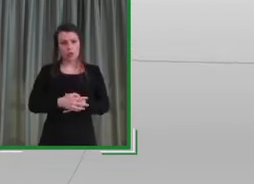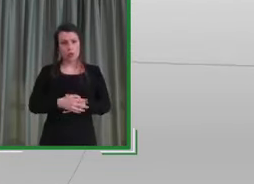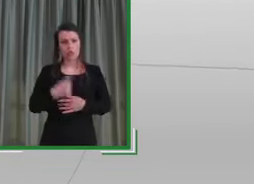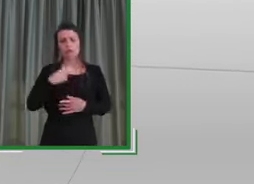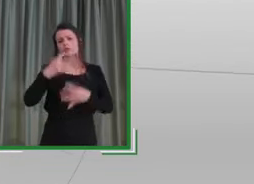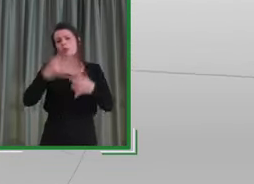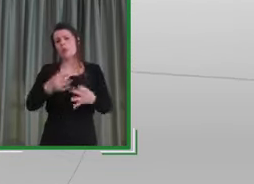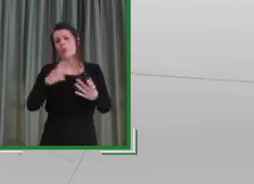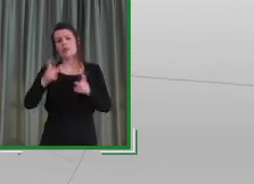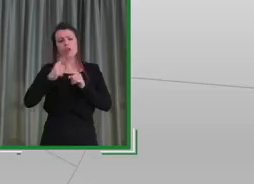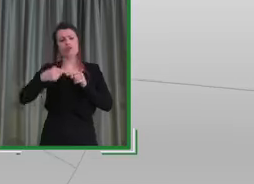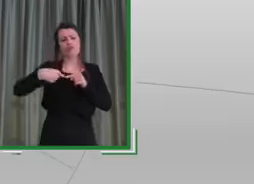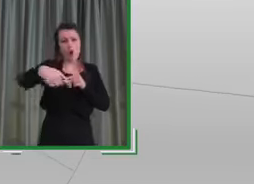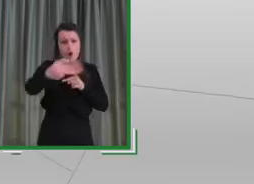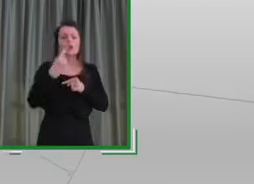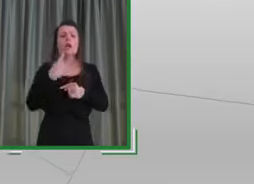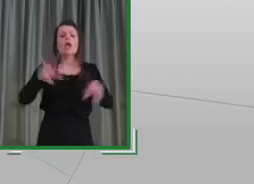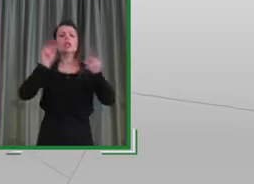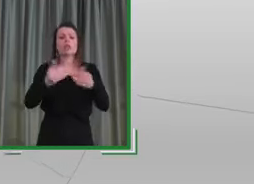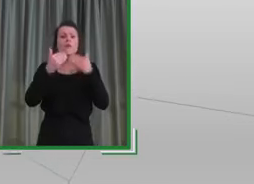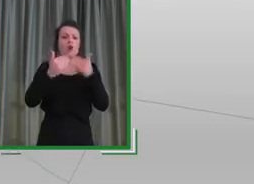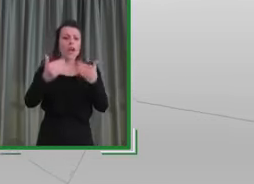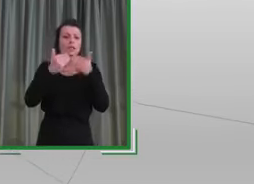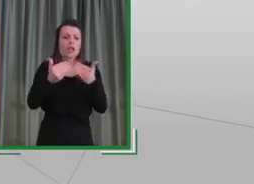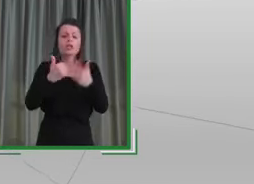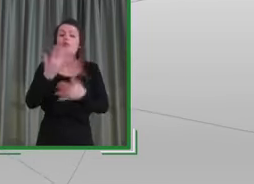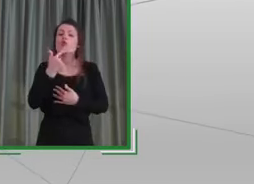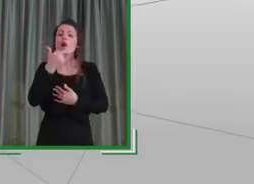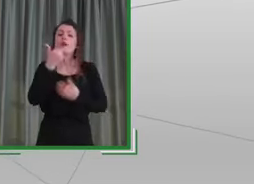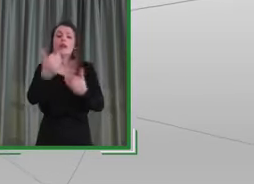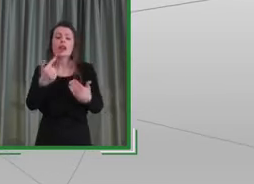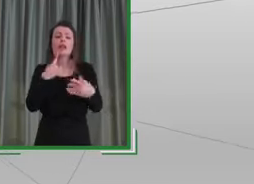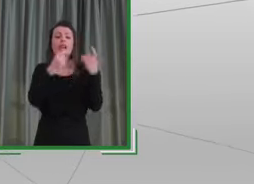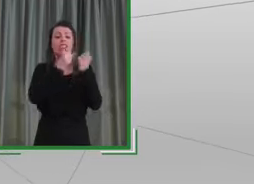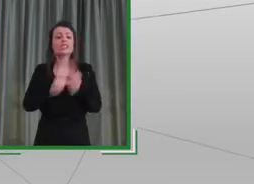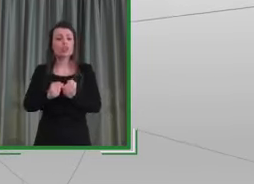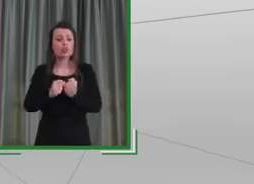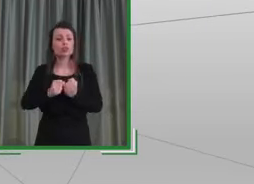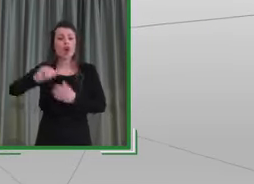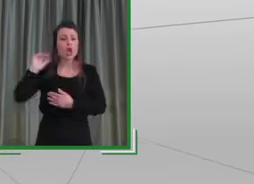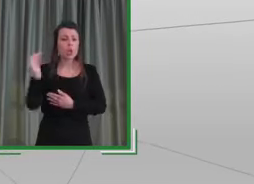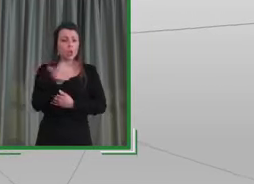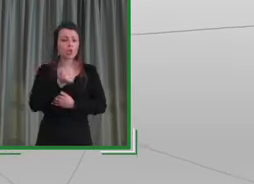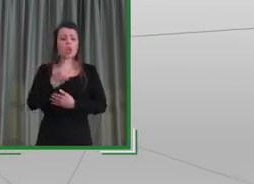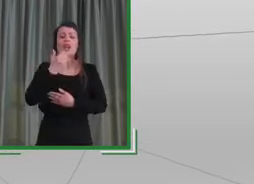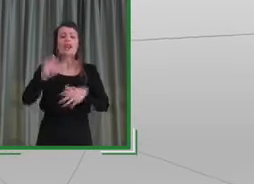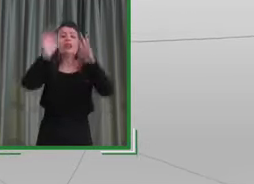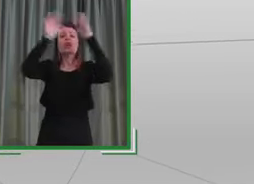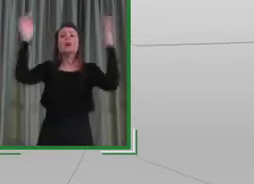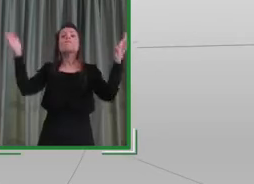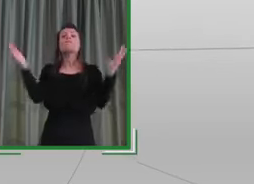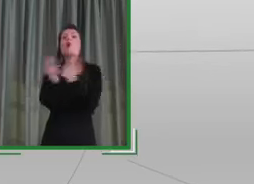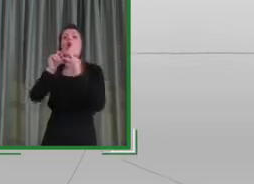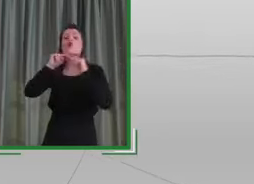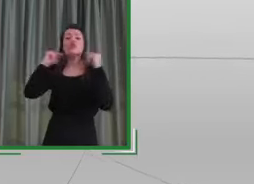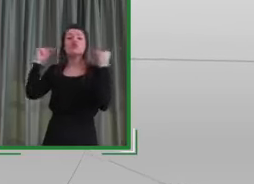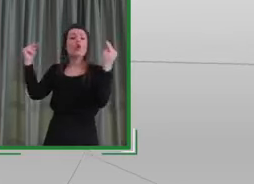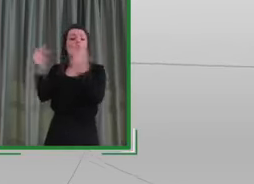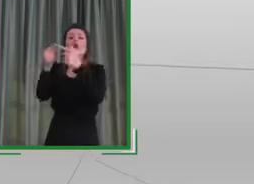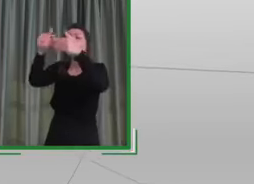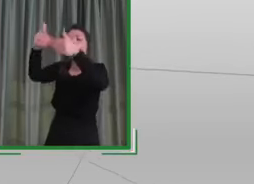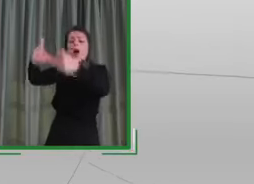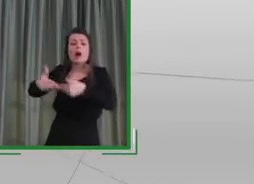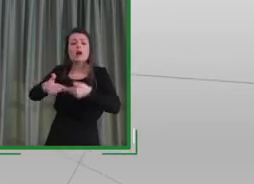ma ringraziamo tutte le istituzioni ringraziamo il mondo intero che ci ha aiutato e ci continua aiutare in